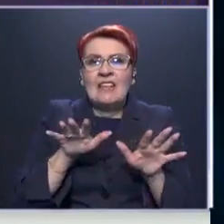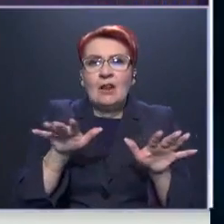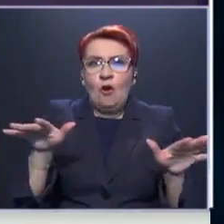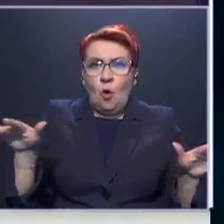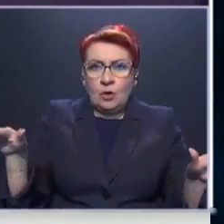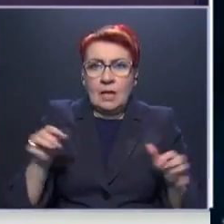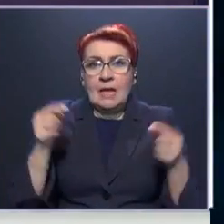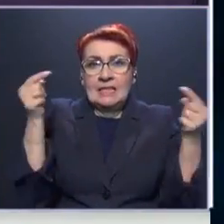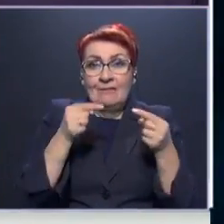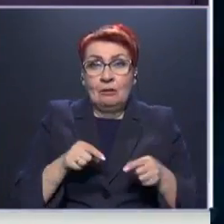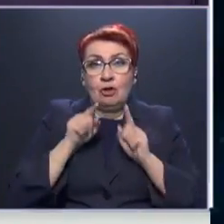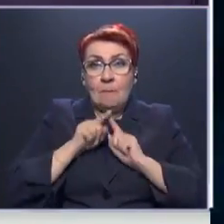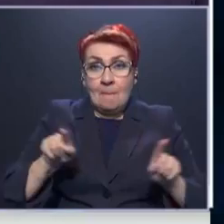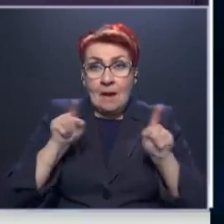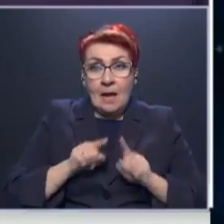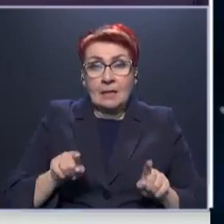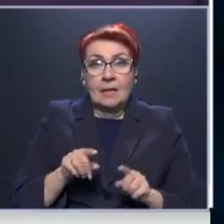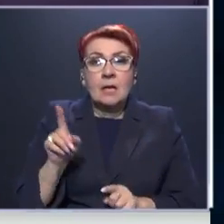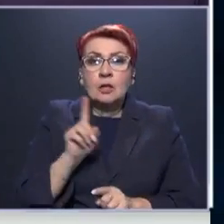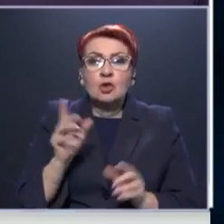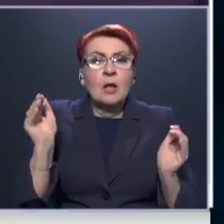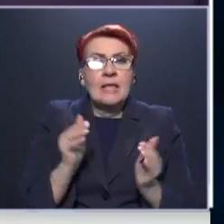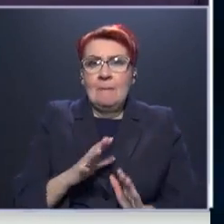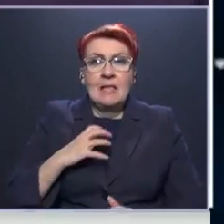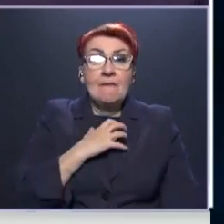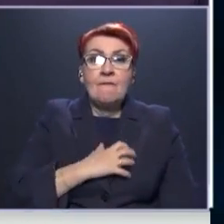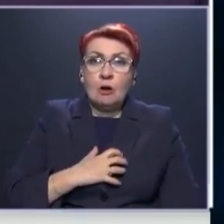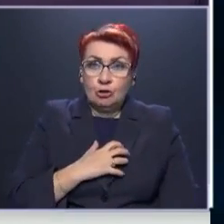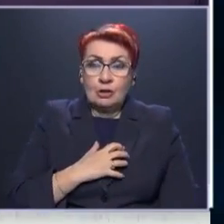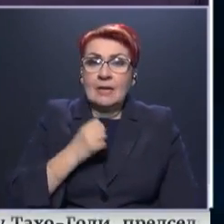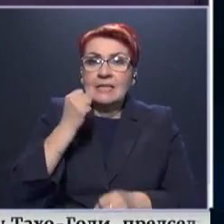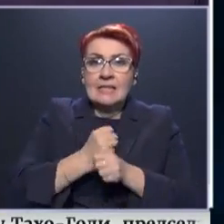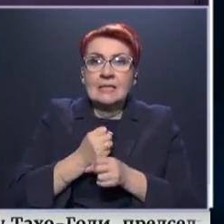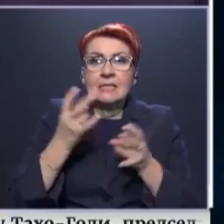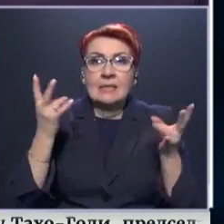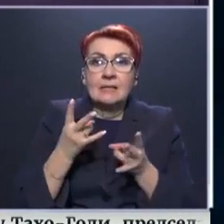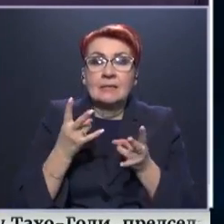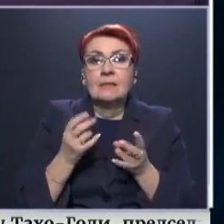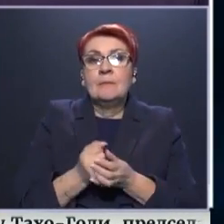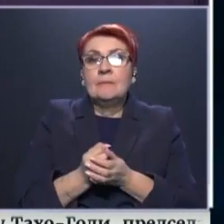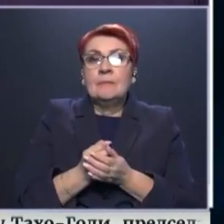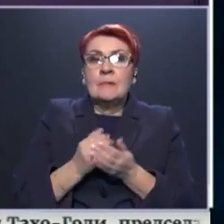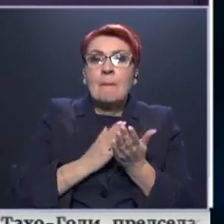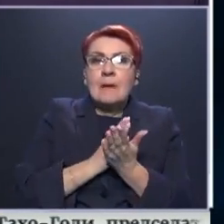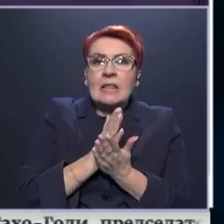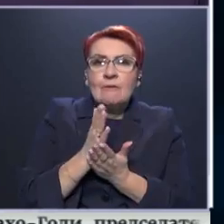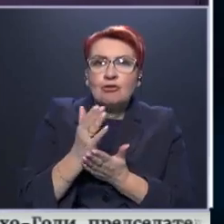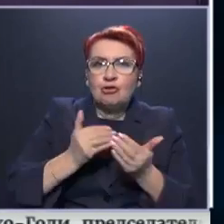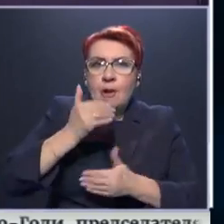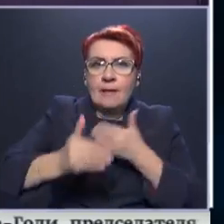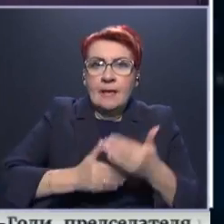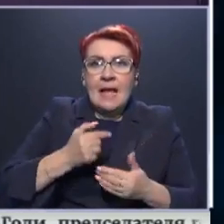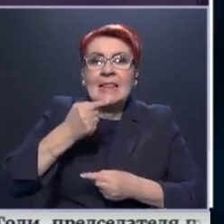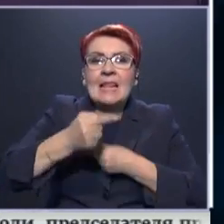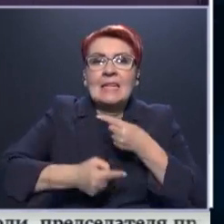противодействия соответствующей пропаганды, и, что не менее важно, создать альтернативное продвижение